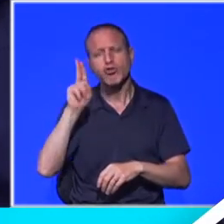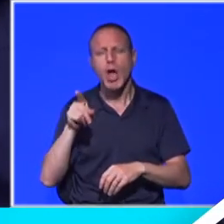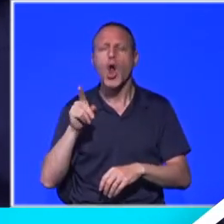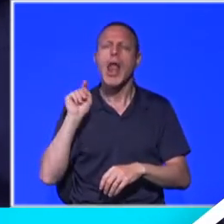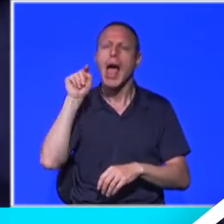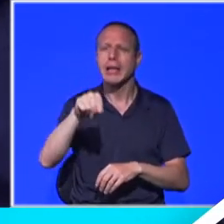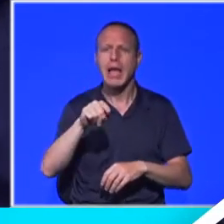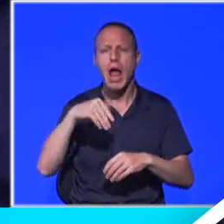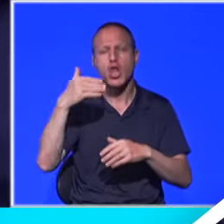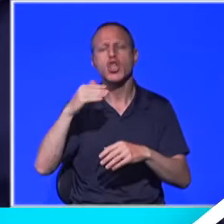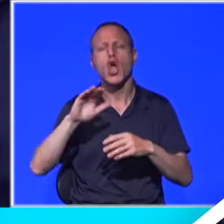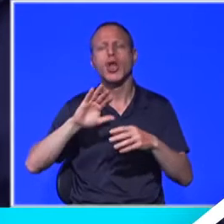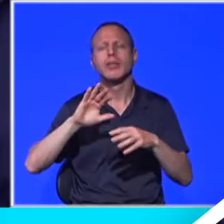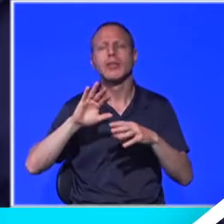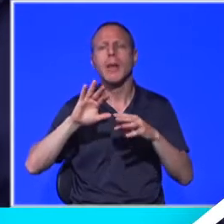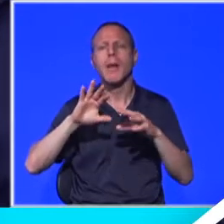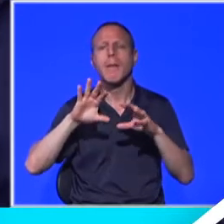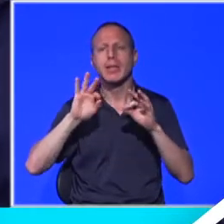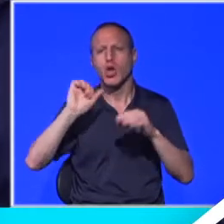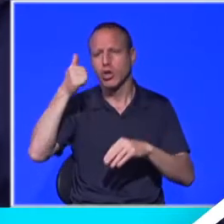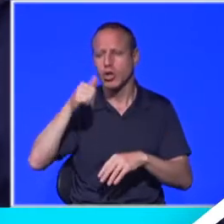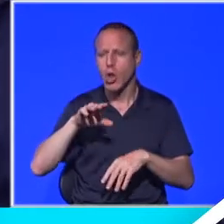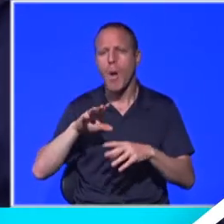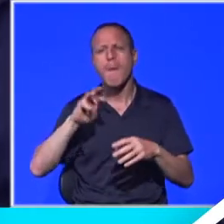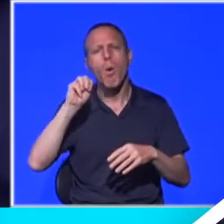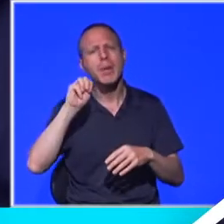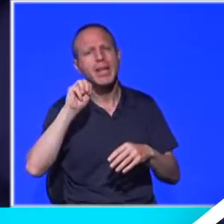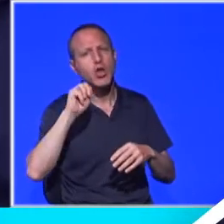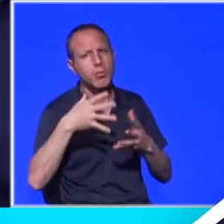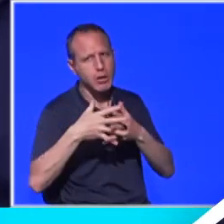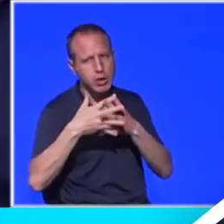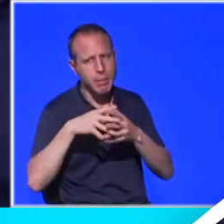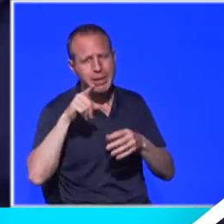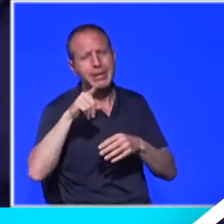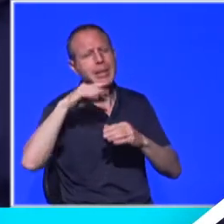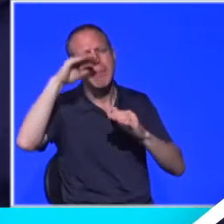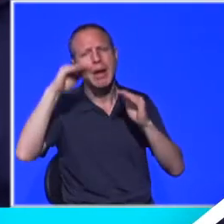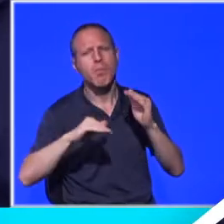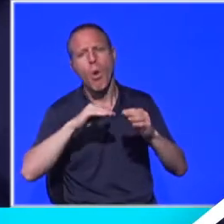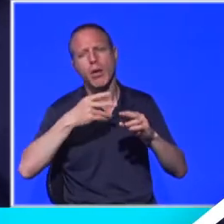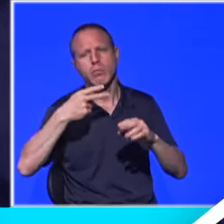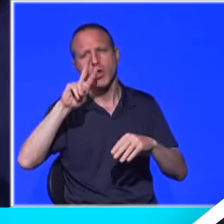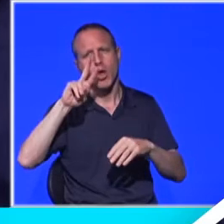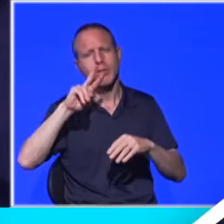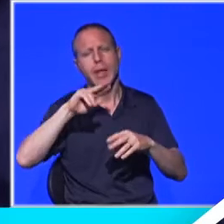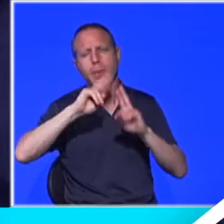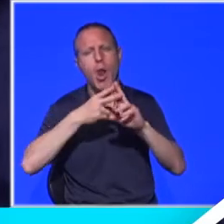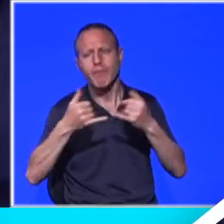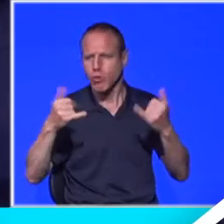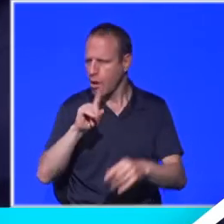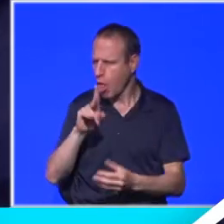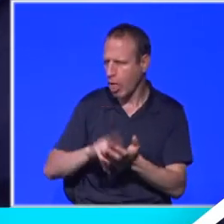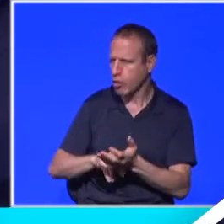להיות בעשירון הראשון. המוביליות החברתית בארצות הברית היא מוביליות מהנמוכות ביותר בעולם המפותח. ממש לא נכון. ארצות הברית